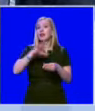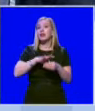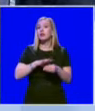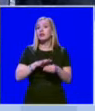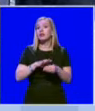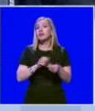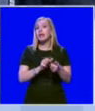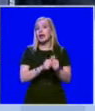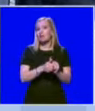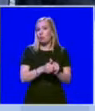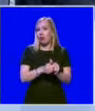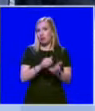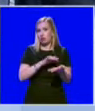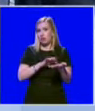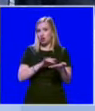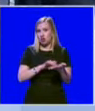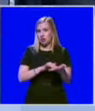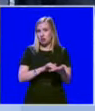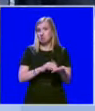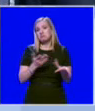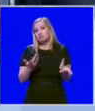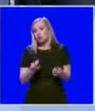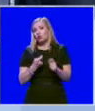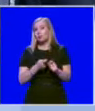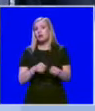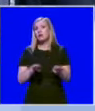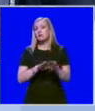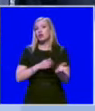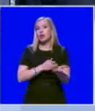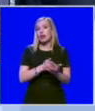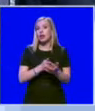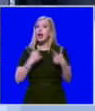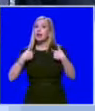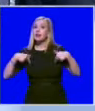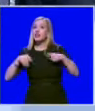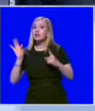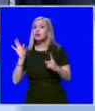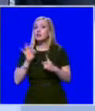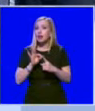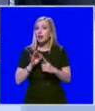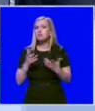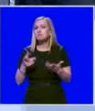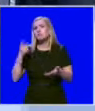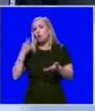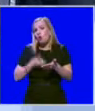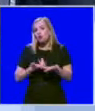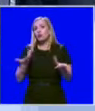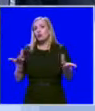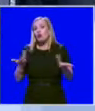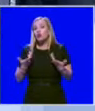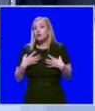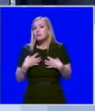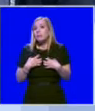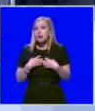гласувал на миналите избори с машина, да го направи по същия начин. Нашата цел е просто тези, които явно